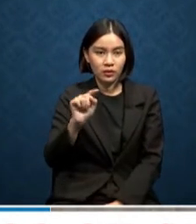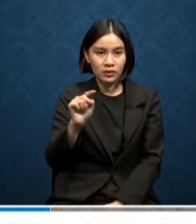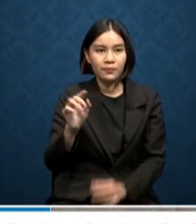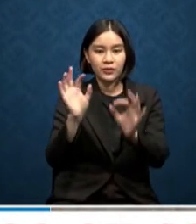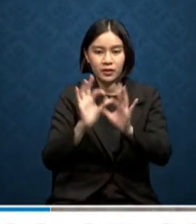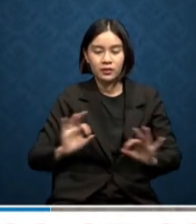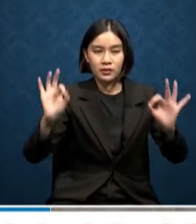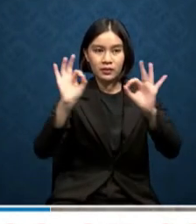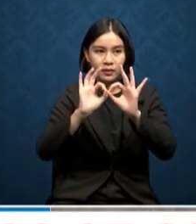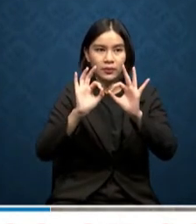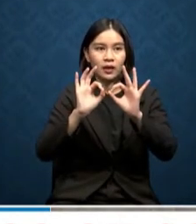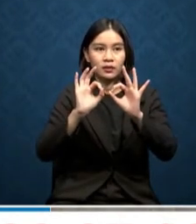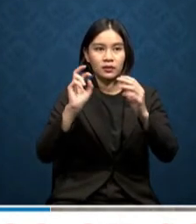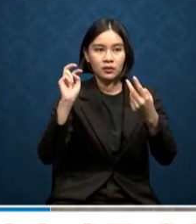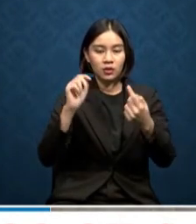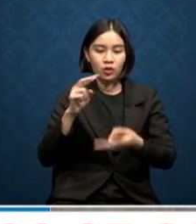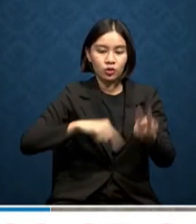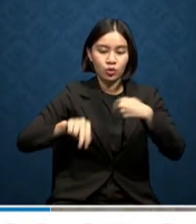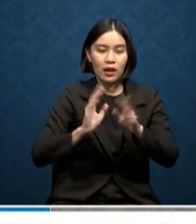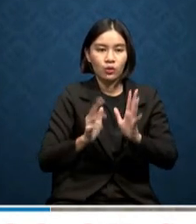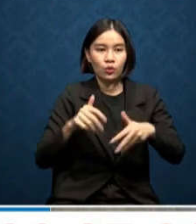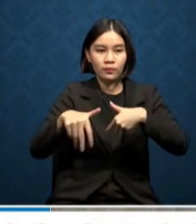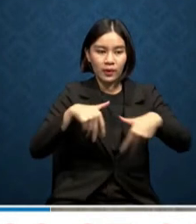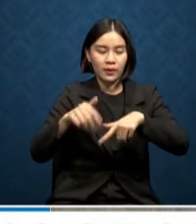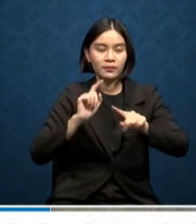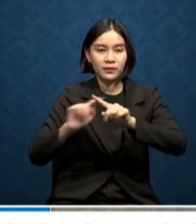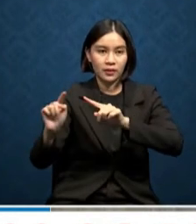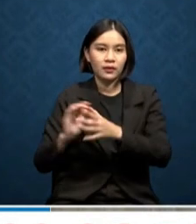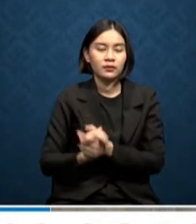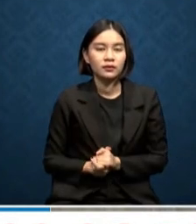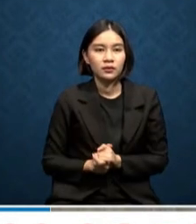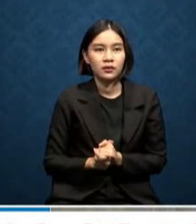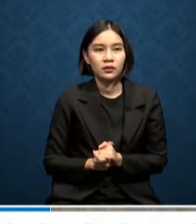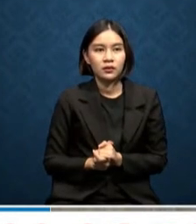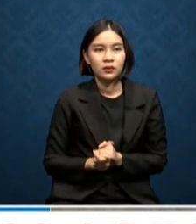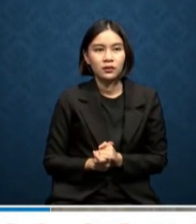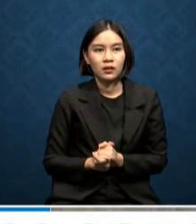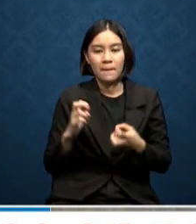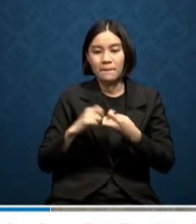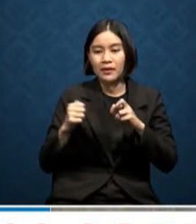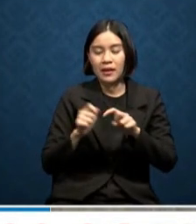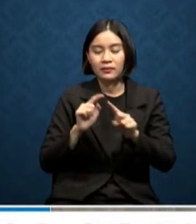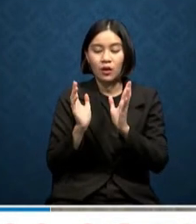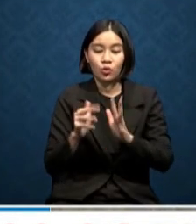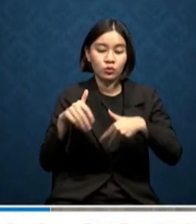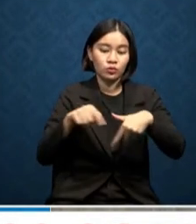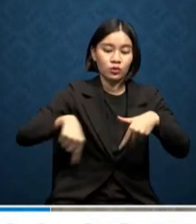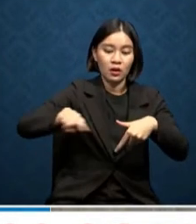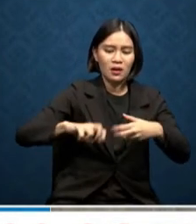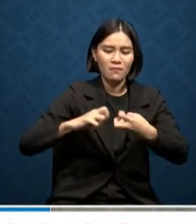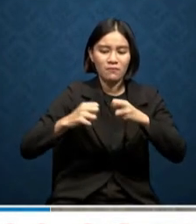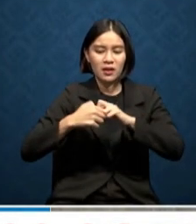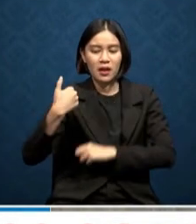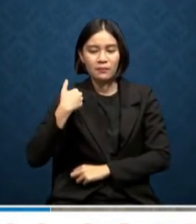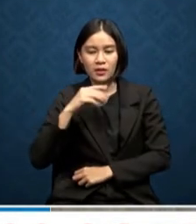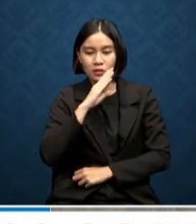สำคัญก็คือเรื่องของการคุ้มครองผู้บริโภคพบว่าผลกระทบจากการผู้ผลกระทบที่ผู้บริโภคนะฮะได้รับผลกระทบเนี่ยหลัง